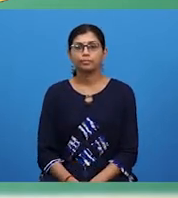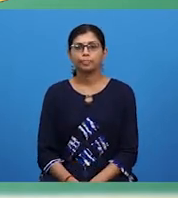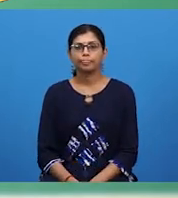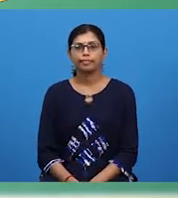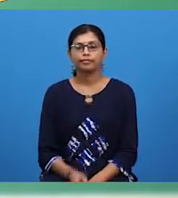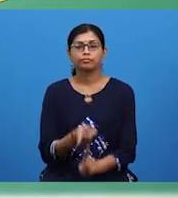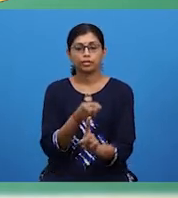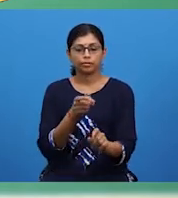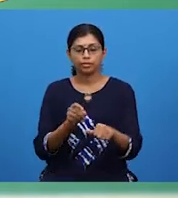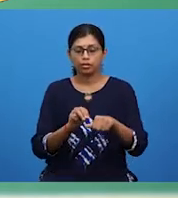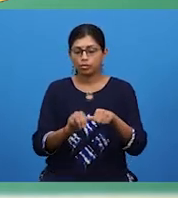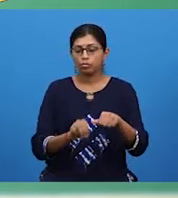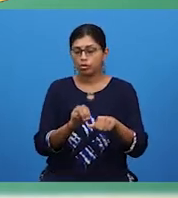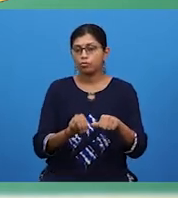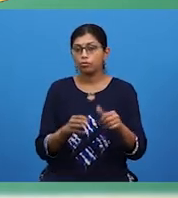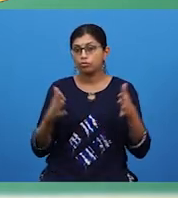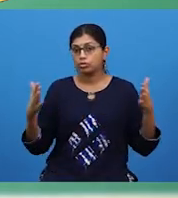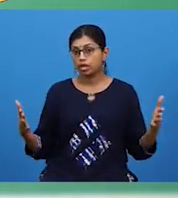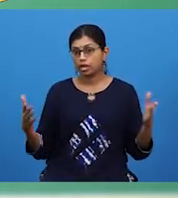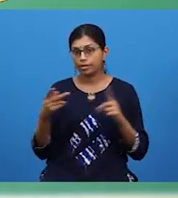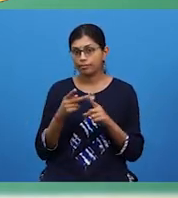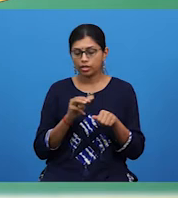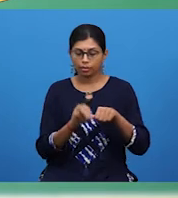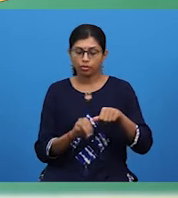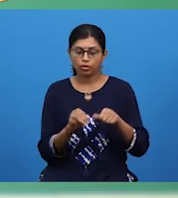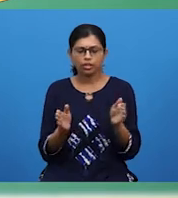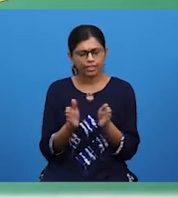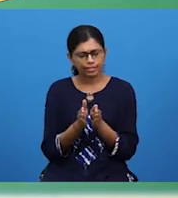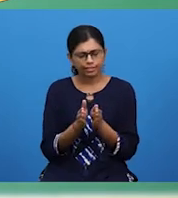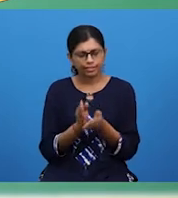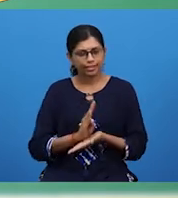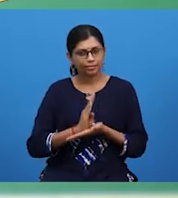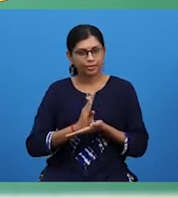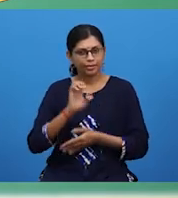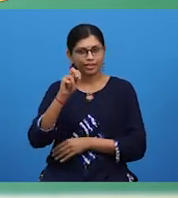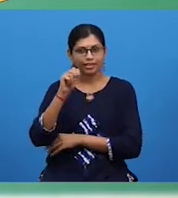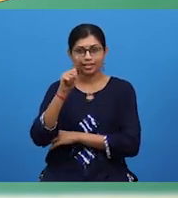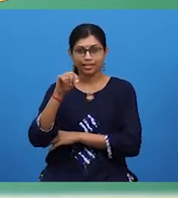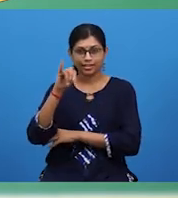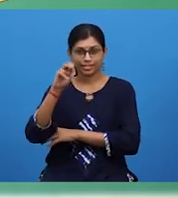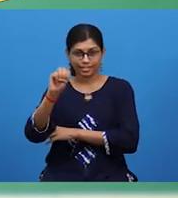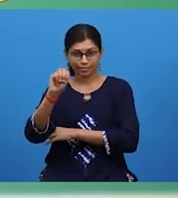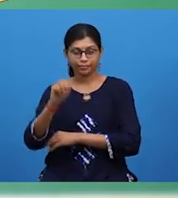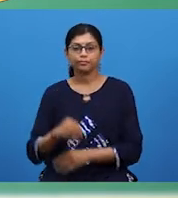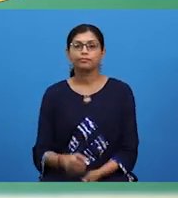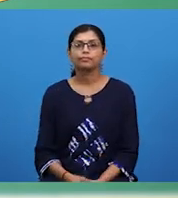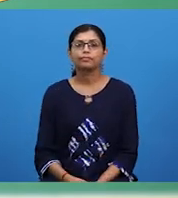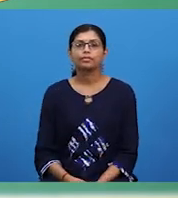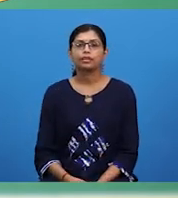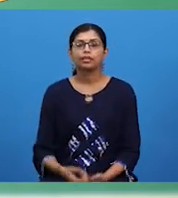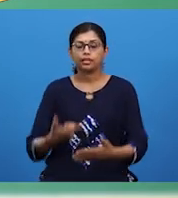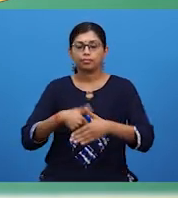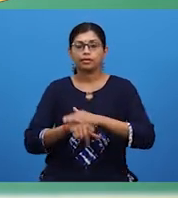kepada molekul-molekul ringkas dengan bantuan enzim. Erti kata lain, pencernaan kimia